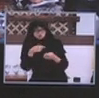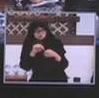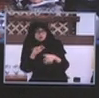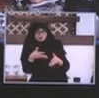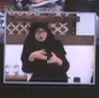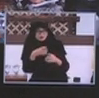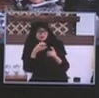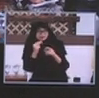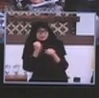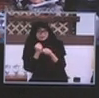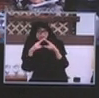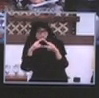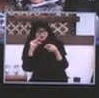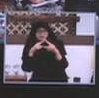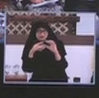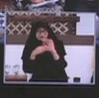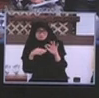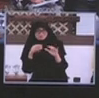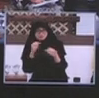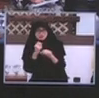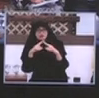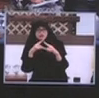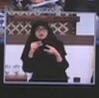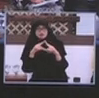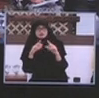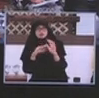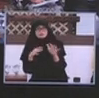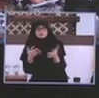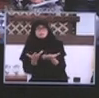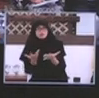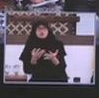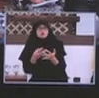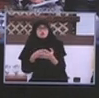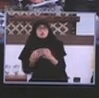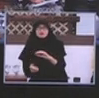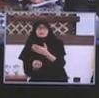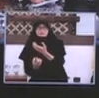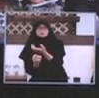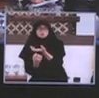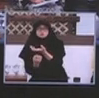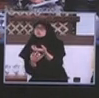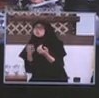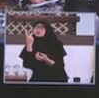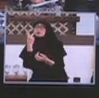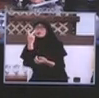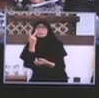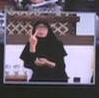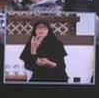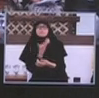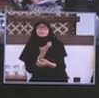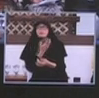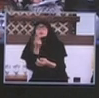Pak. Garamnya garam apa? Garam rebus. Garam rebus mana coba?